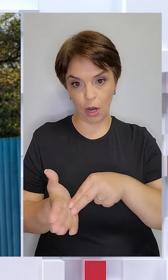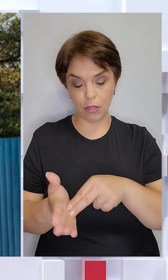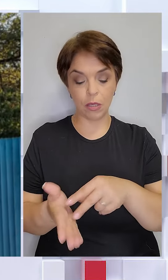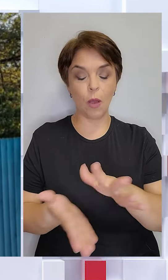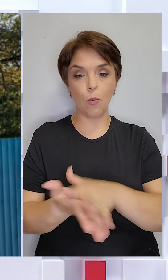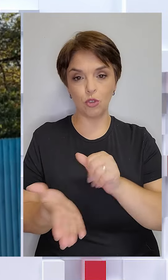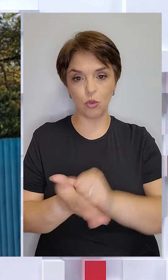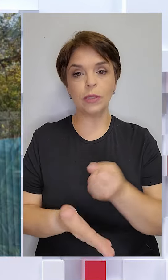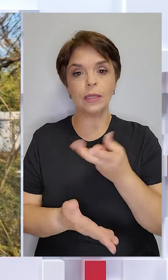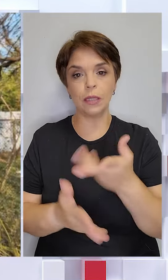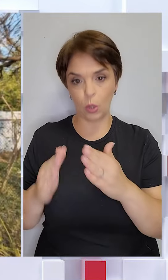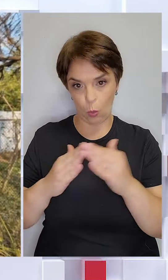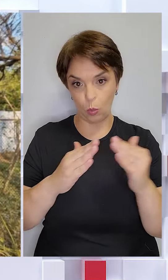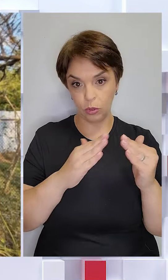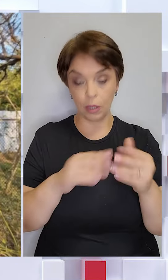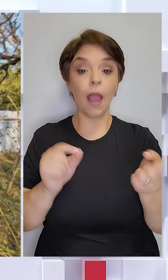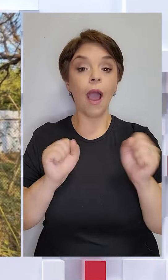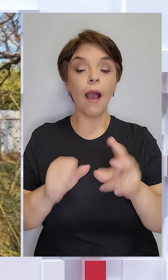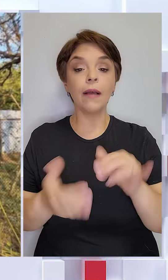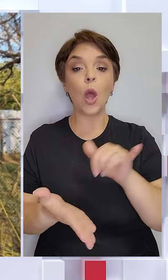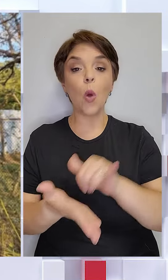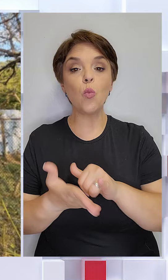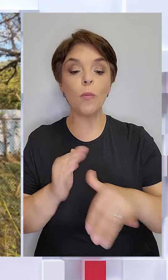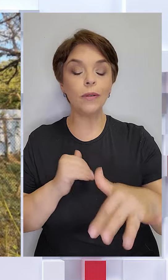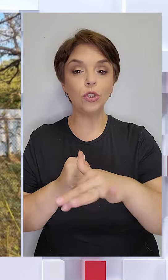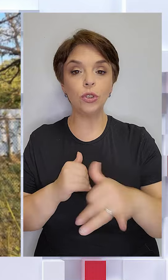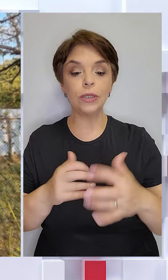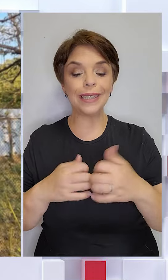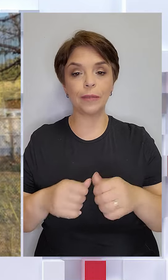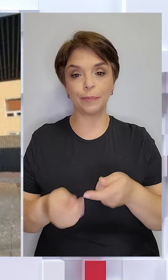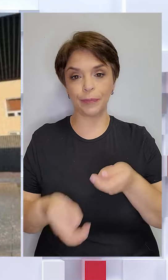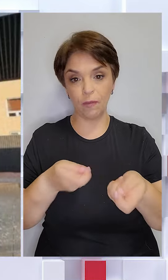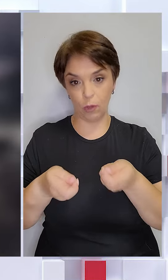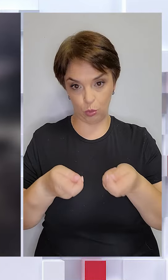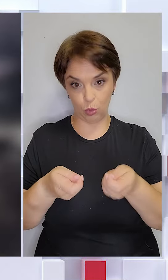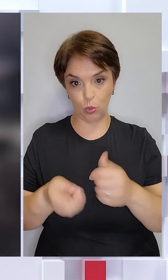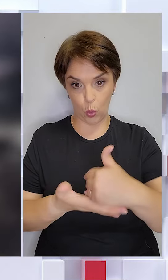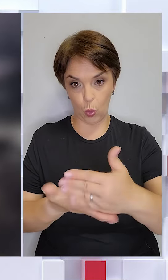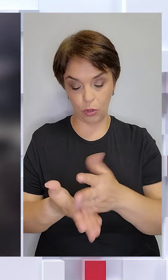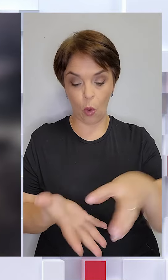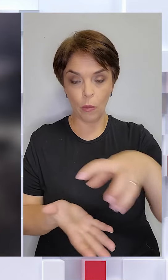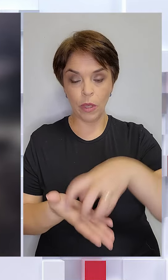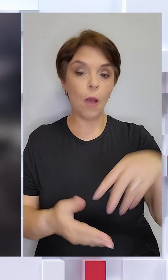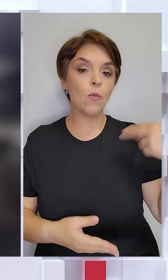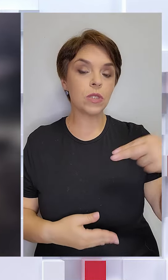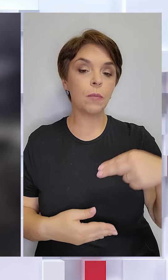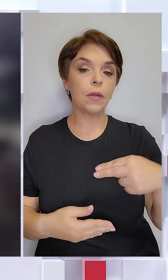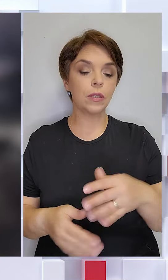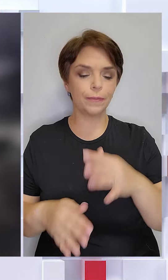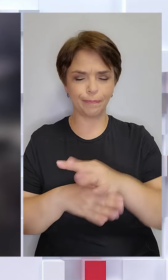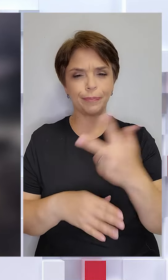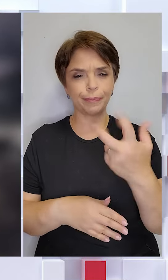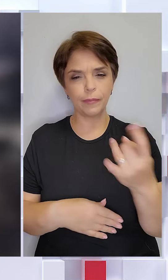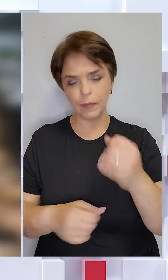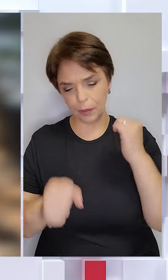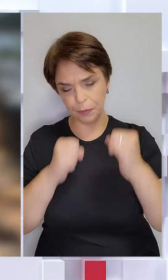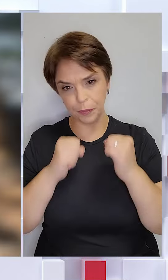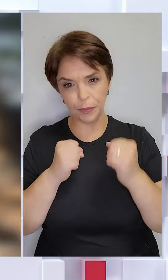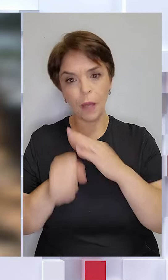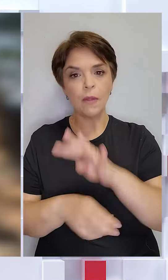пошкоджені також кілька будинків. А на Уманщині – інфраструктурний об'єкт. По Запоріжжю ворог гатив понад 300